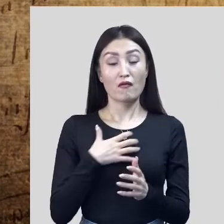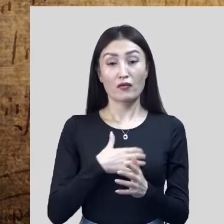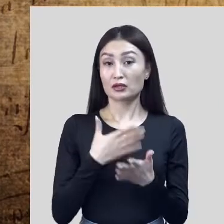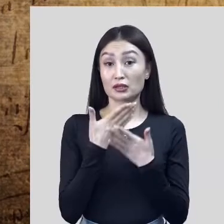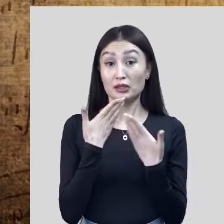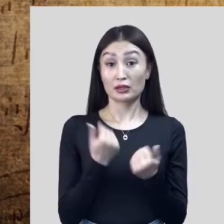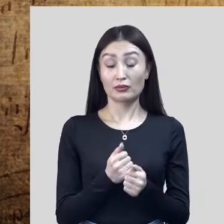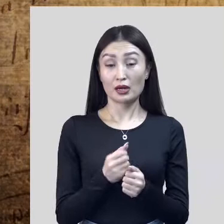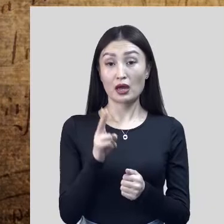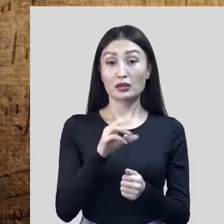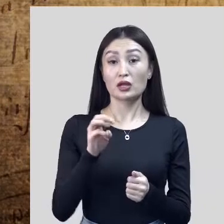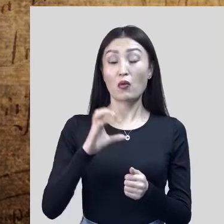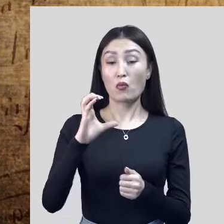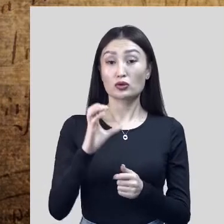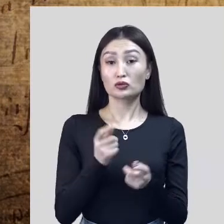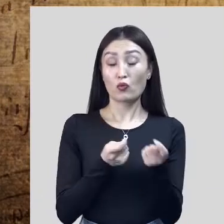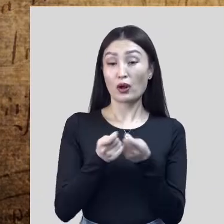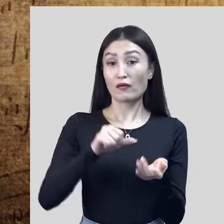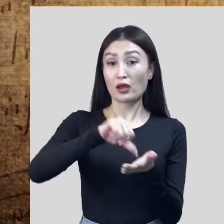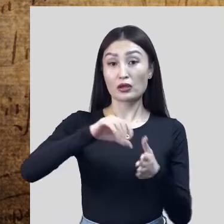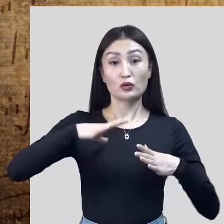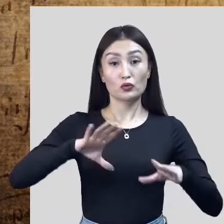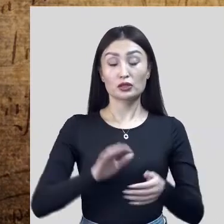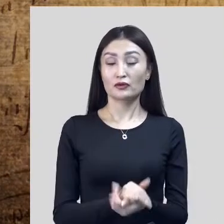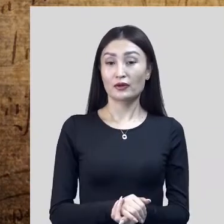имело. Демос в управлении не участвовал.